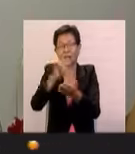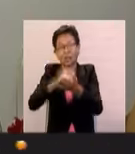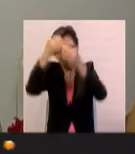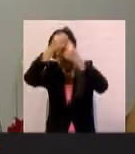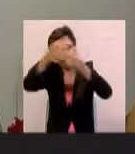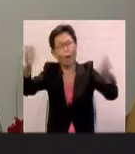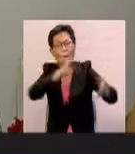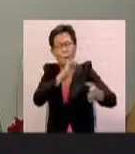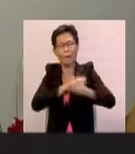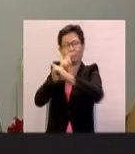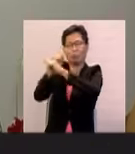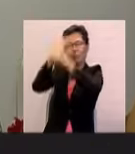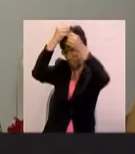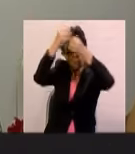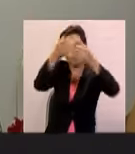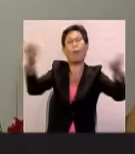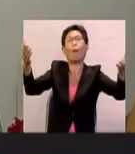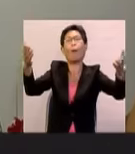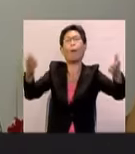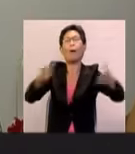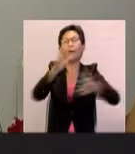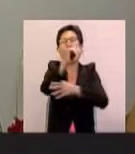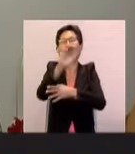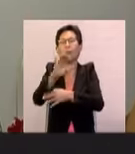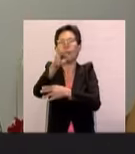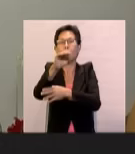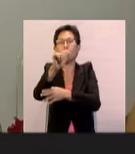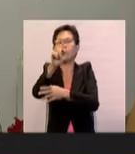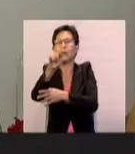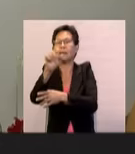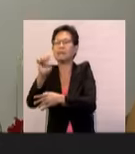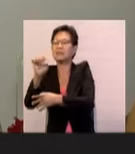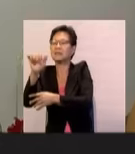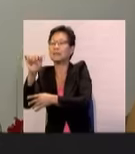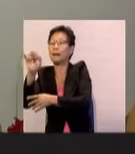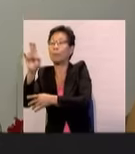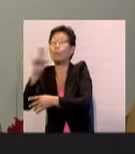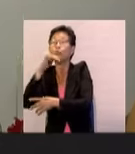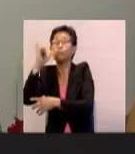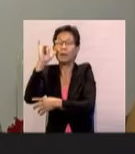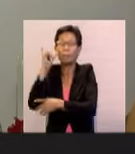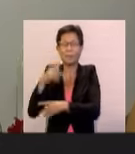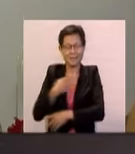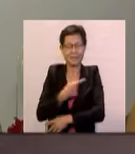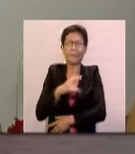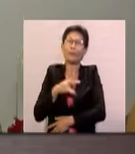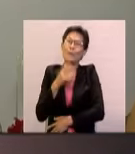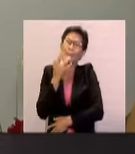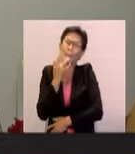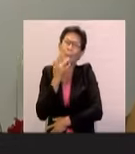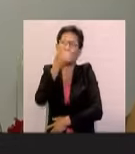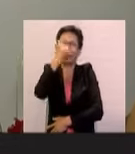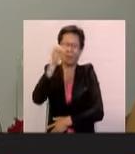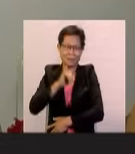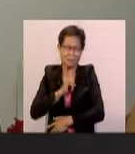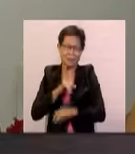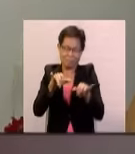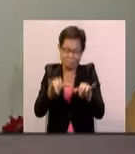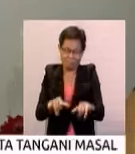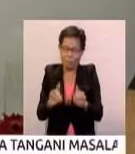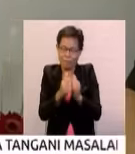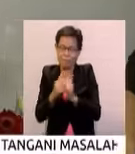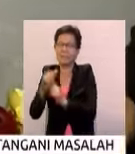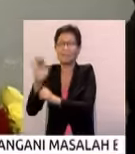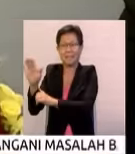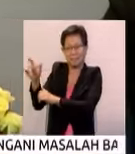diumumkan oleh Menteri Pertahanan Yang Berhormat Muhammad Sabu semalam dan kita merasa cukup bertuah kerana saya kini berada bersama